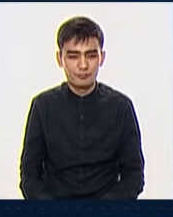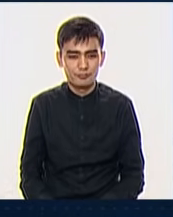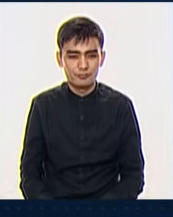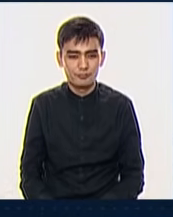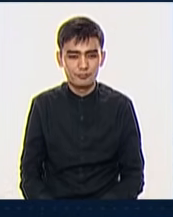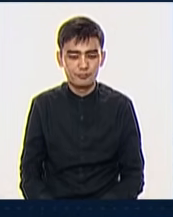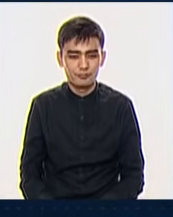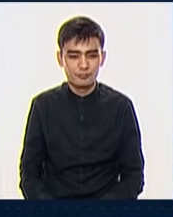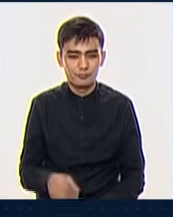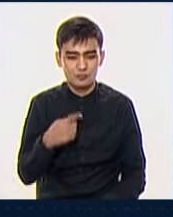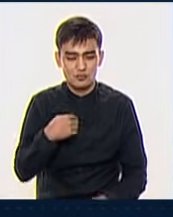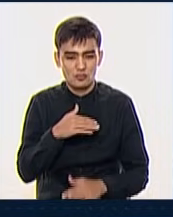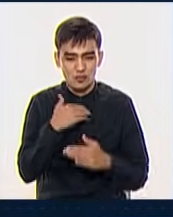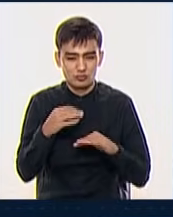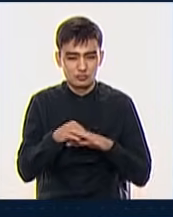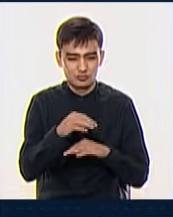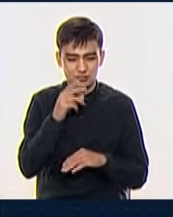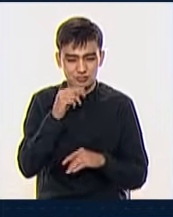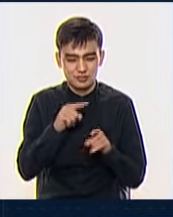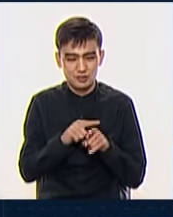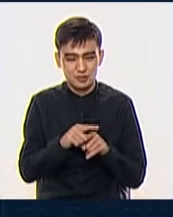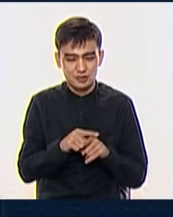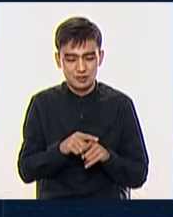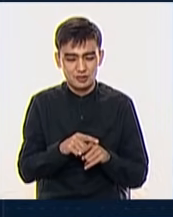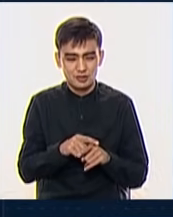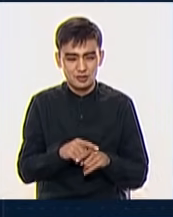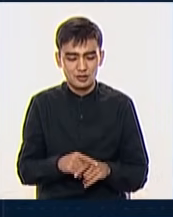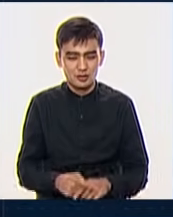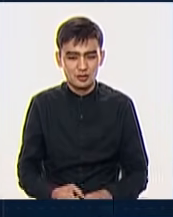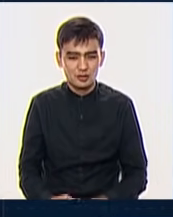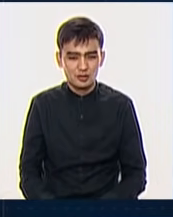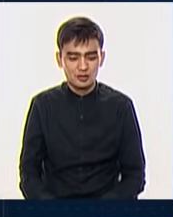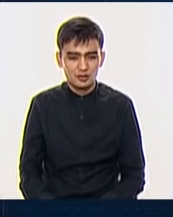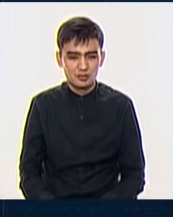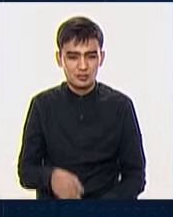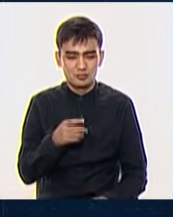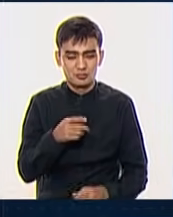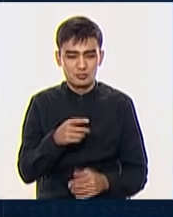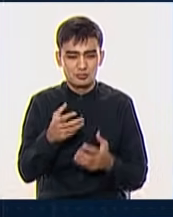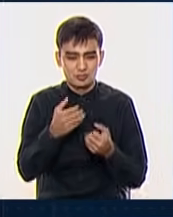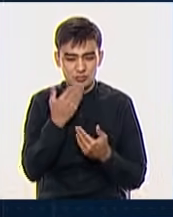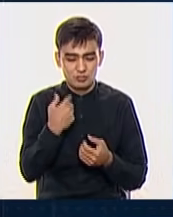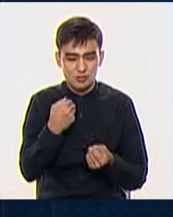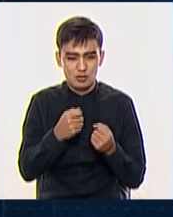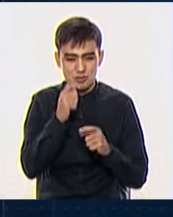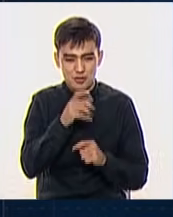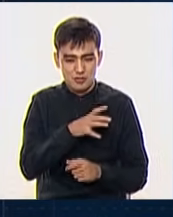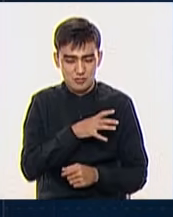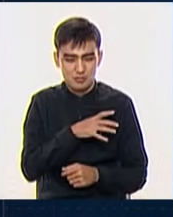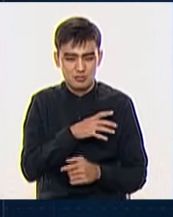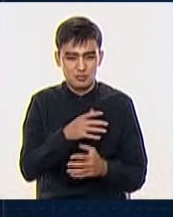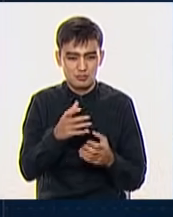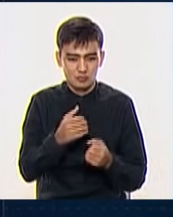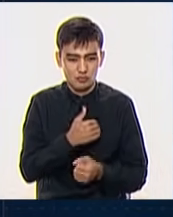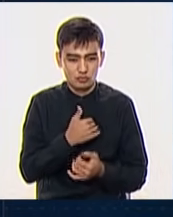не хочу замуж выходить. Из окна хотела якобы прыгнуть, ногу выставила. А что ты не прыгнула? Хотите, я сейчас прыгну?